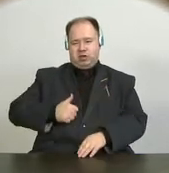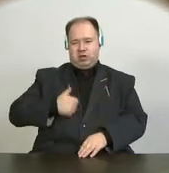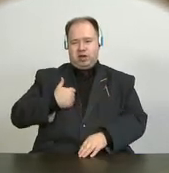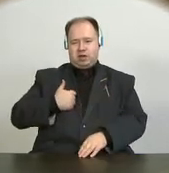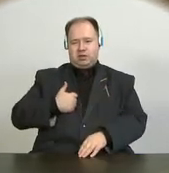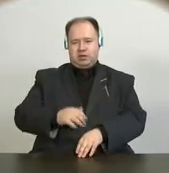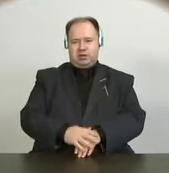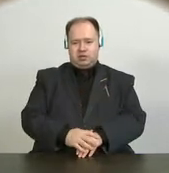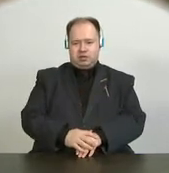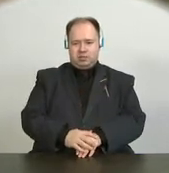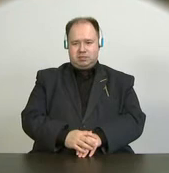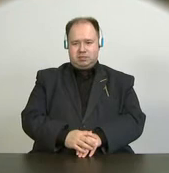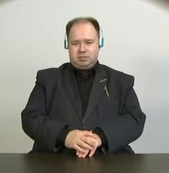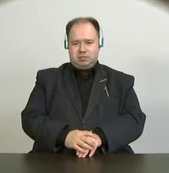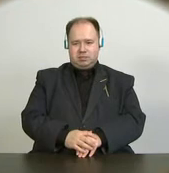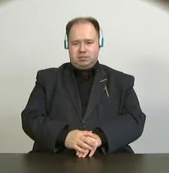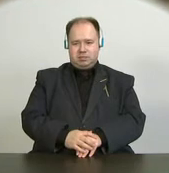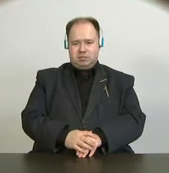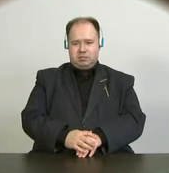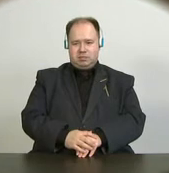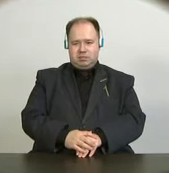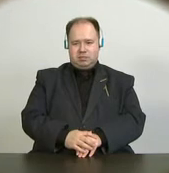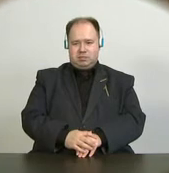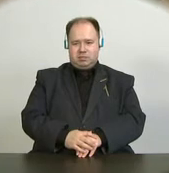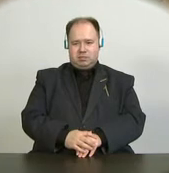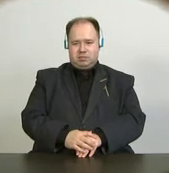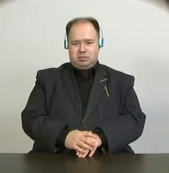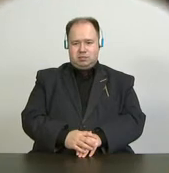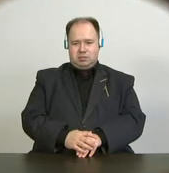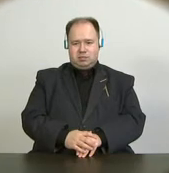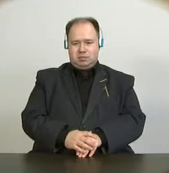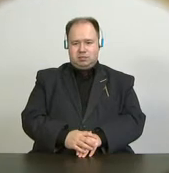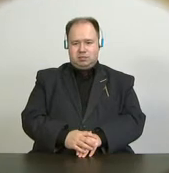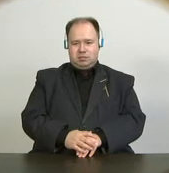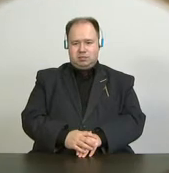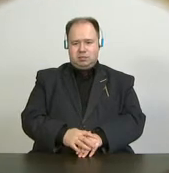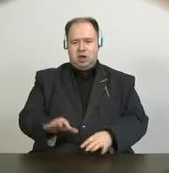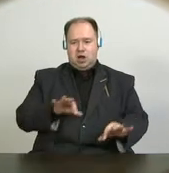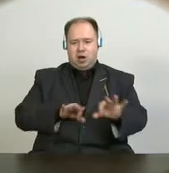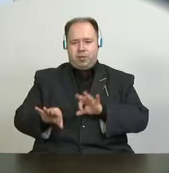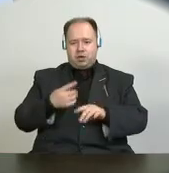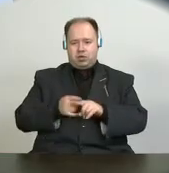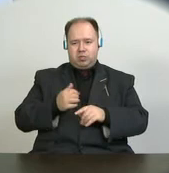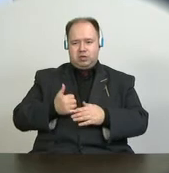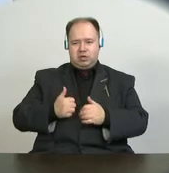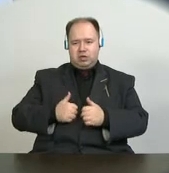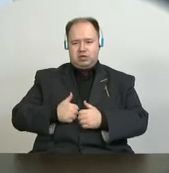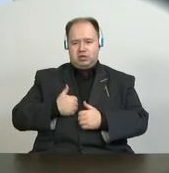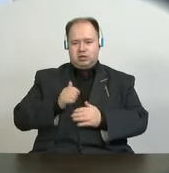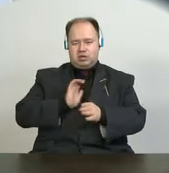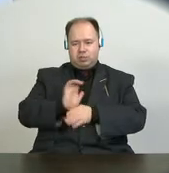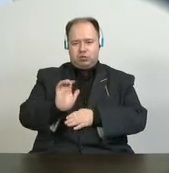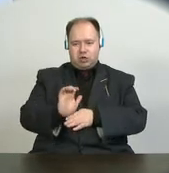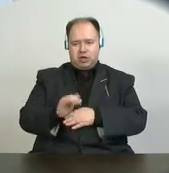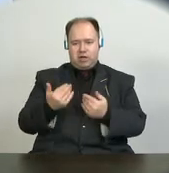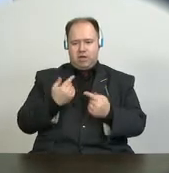всего народу la играет ну скажем так проекторы вот мы запускаем близ эрик 3 в этом году я